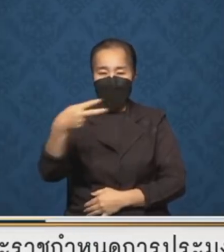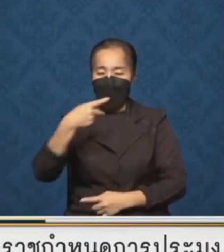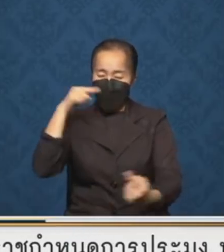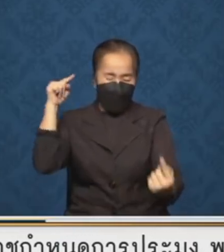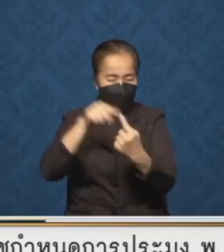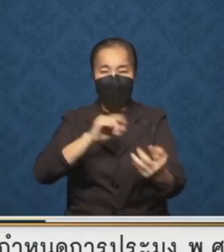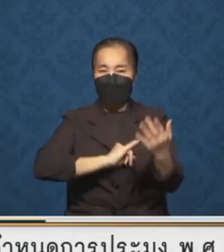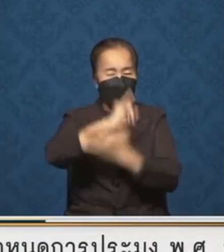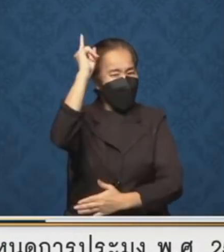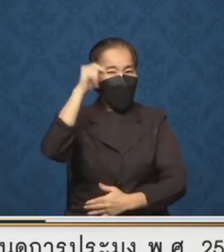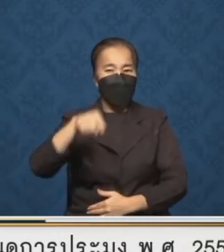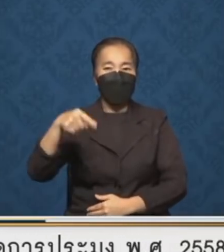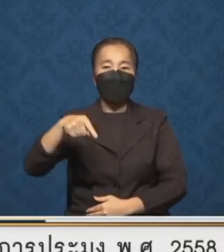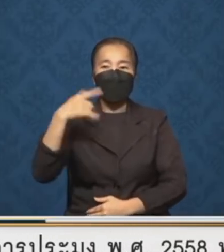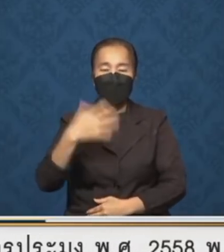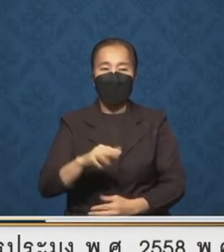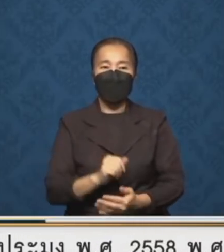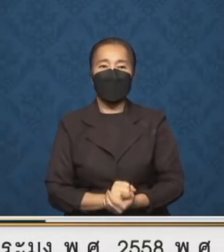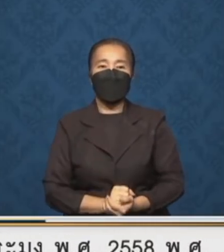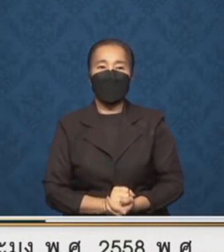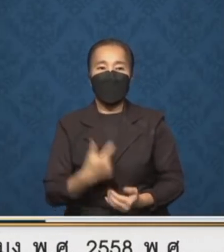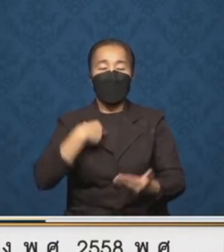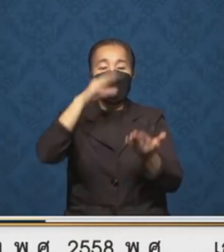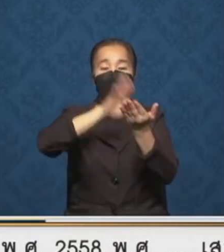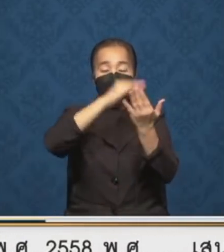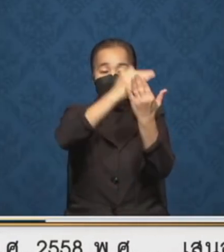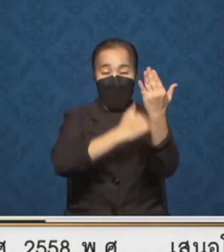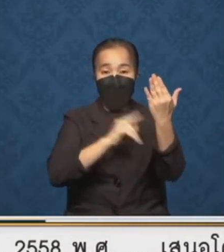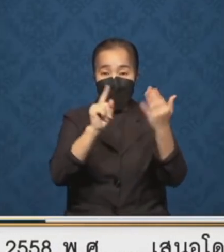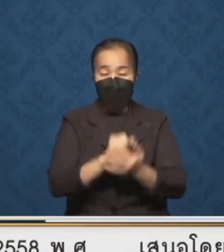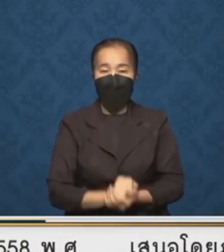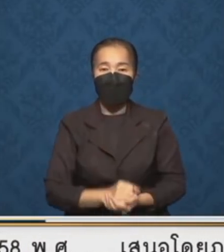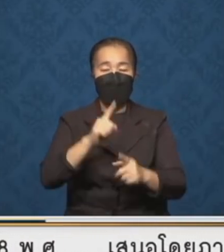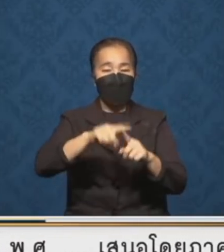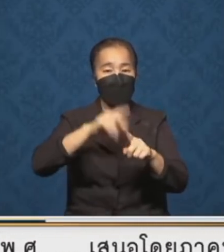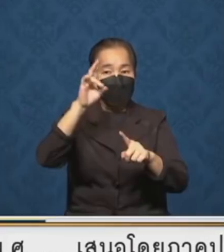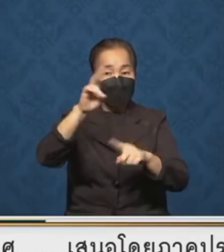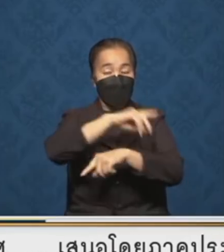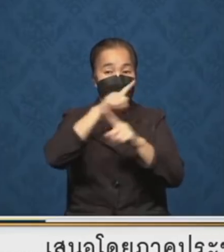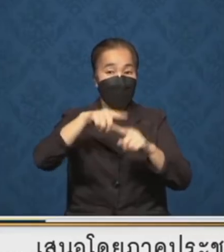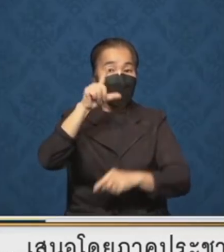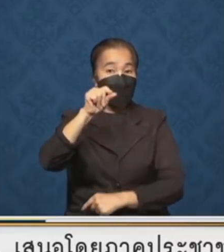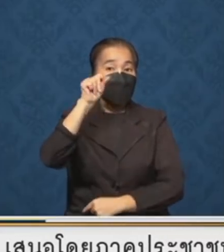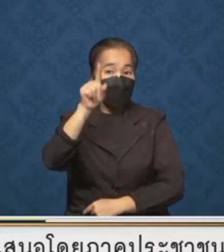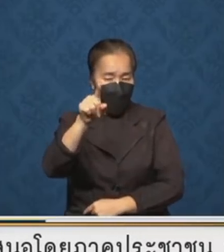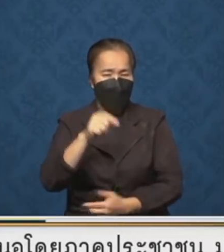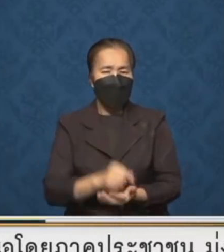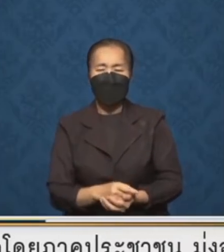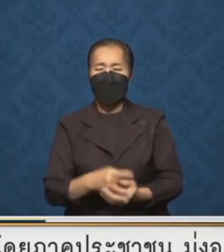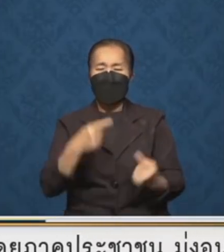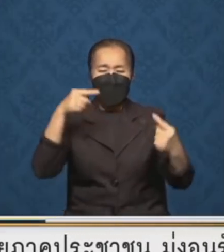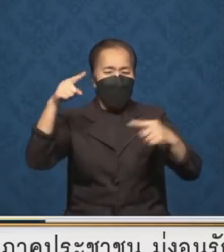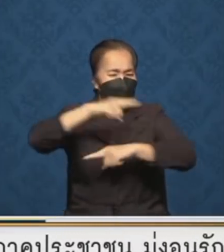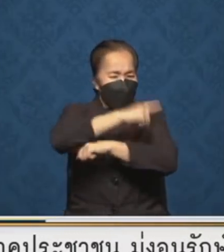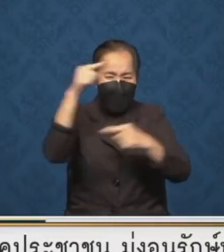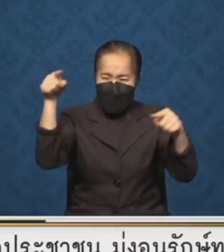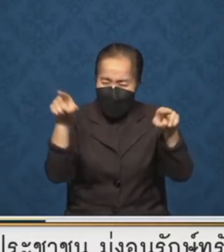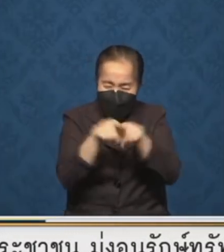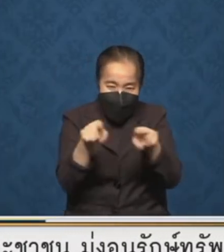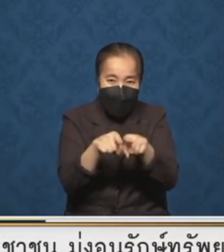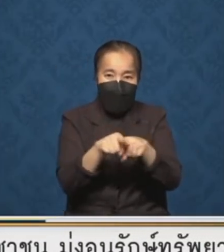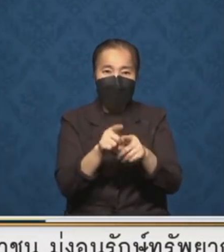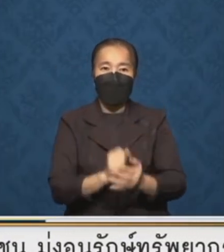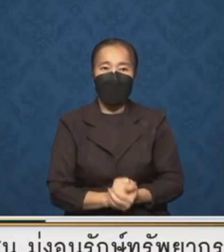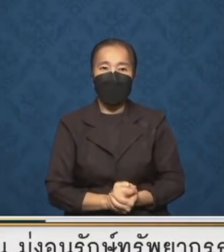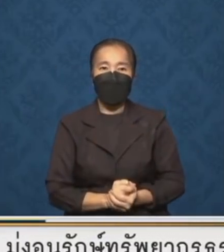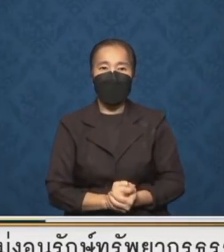ลยครับทีนี้เรามาดูข้อมูลกันครับ21กรกฎาคมครับวันเดียวกับที่ท่านพูดนี่แหละครับวันนั้นประเทศไ